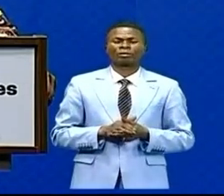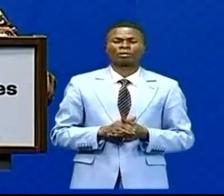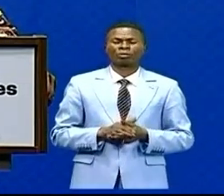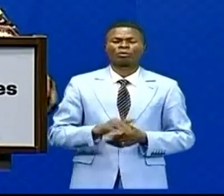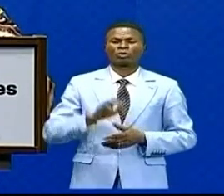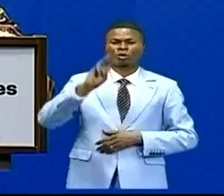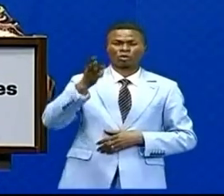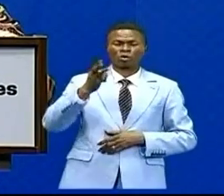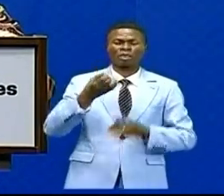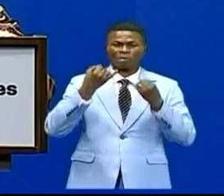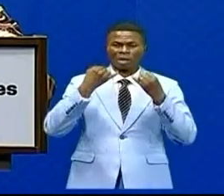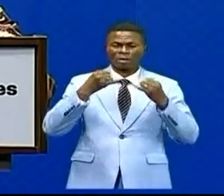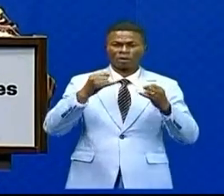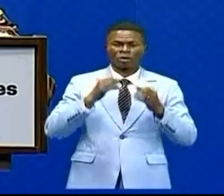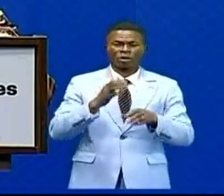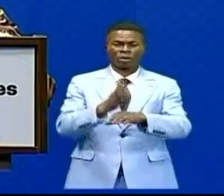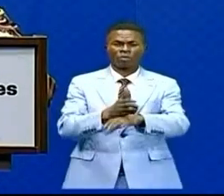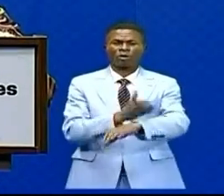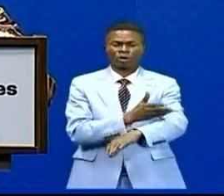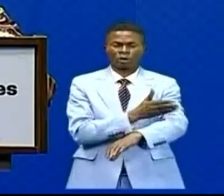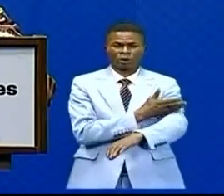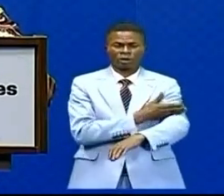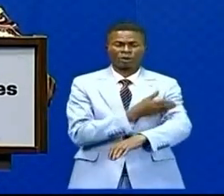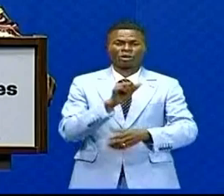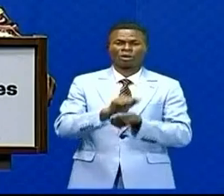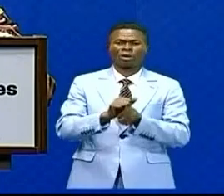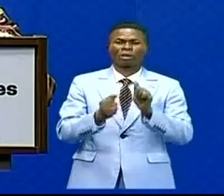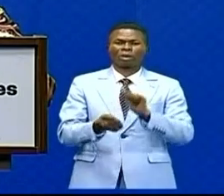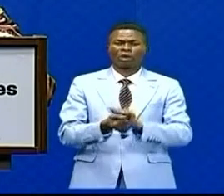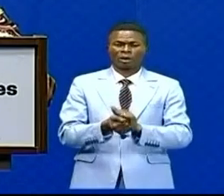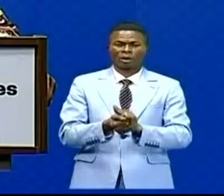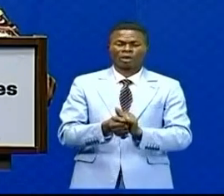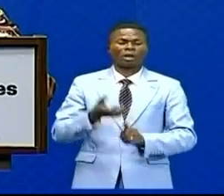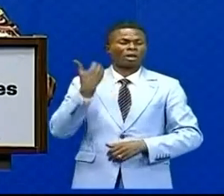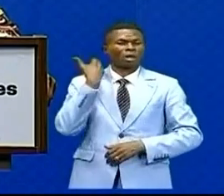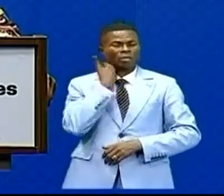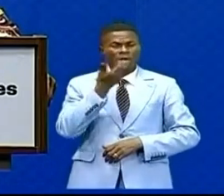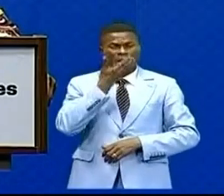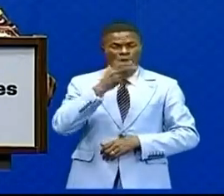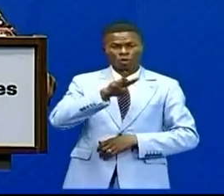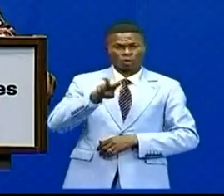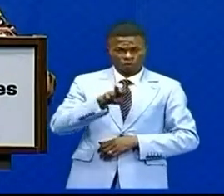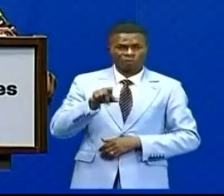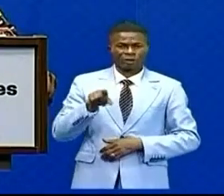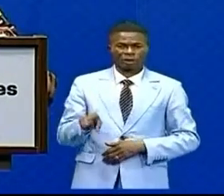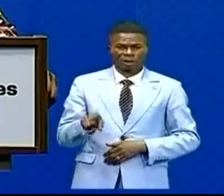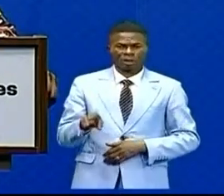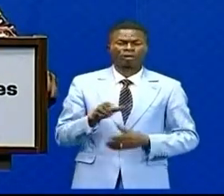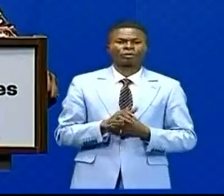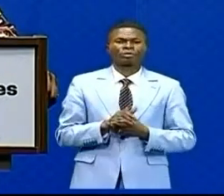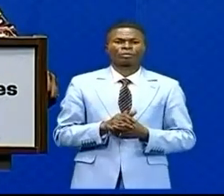3. Évolution de la situation de la pandémie à COVID-19.